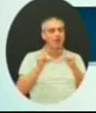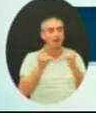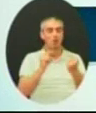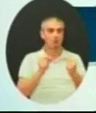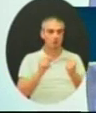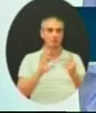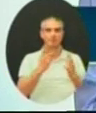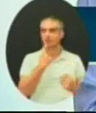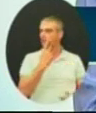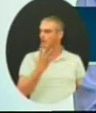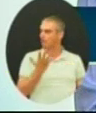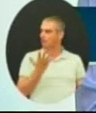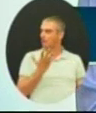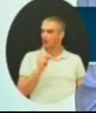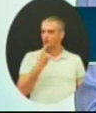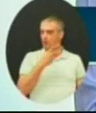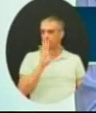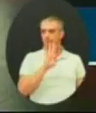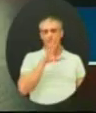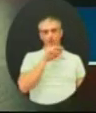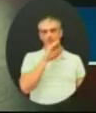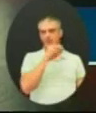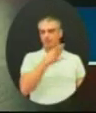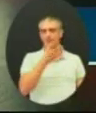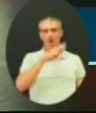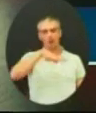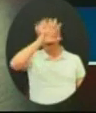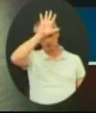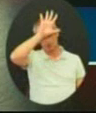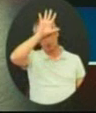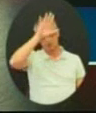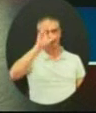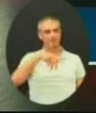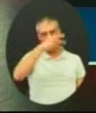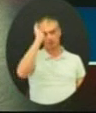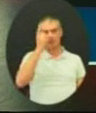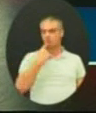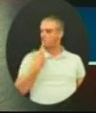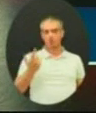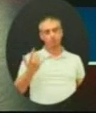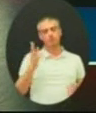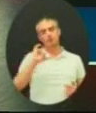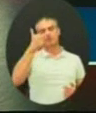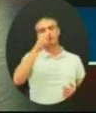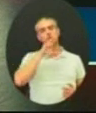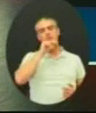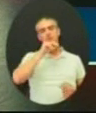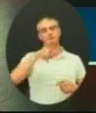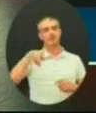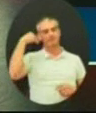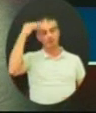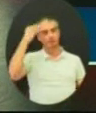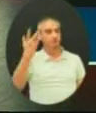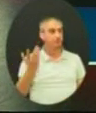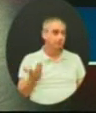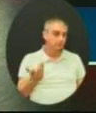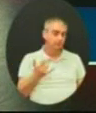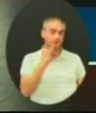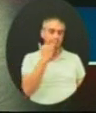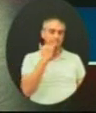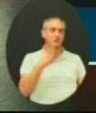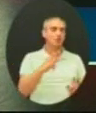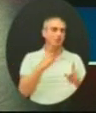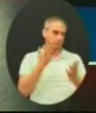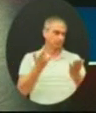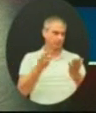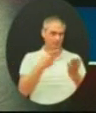מה יגיד. אז איך קורה שנתניהו מדבר על איראן וטראמפ אומר לו, נדבר קודם כל על הנושא הפלסטיני? אז דעתי קצת חלוקה. נכון, יש פה איזשהו,